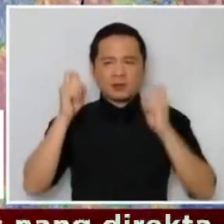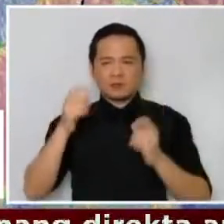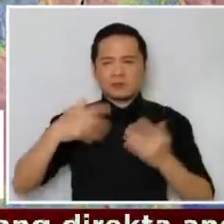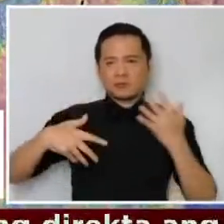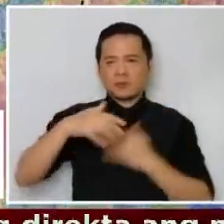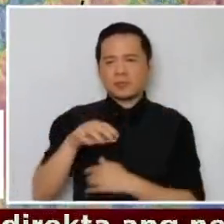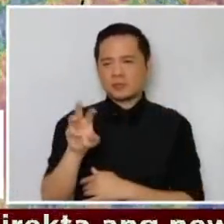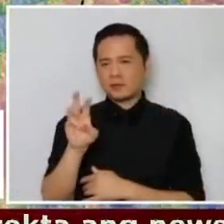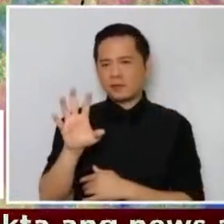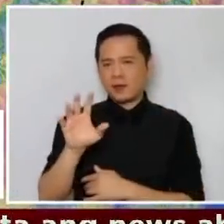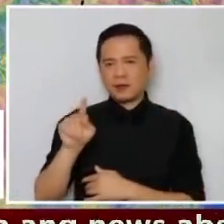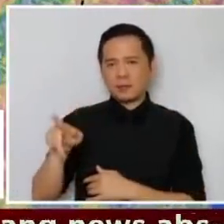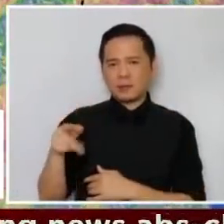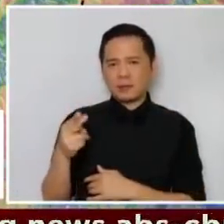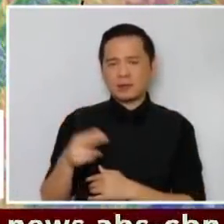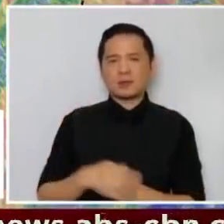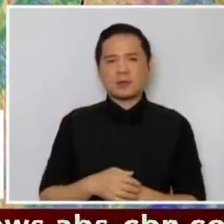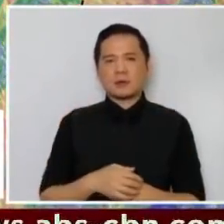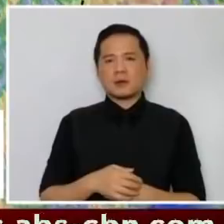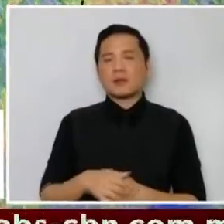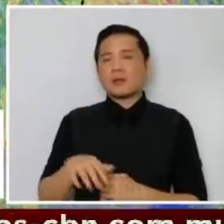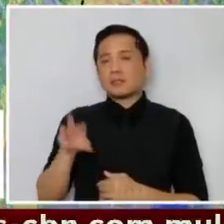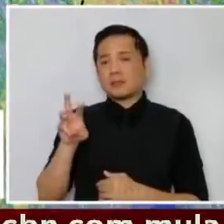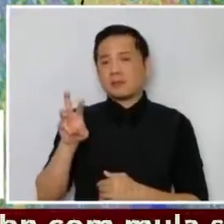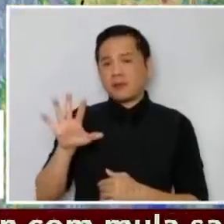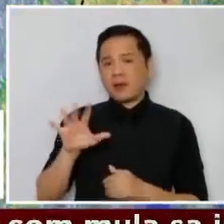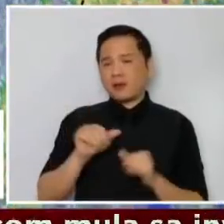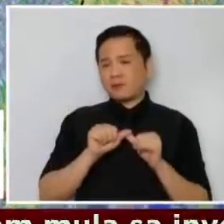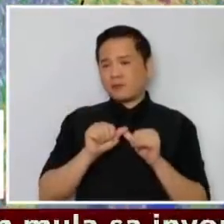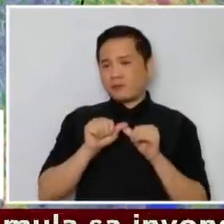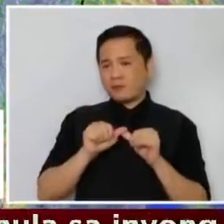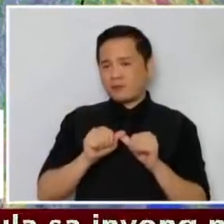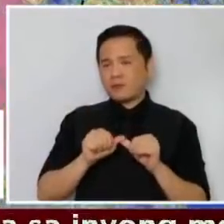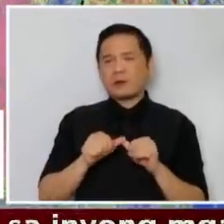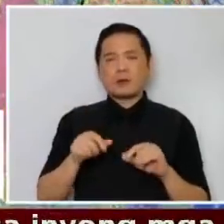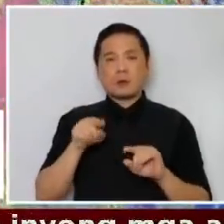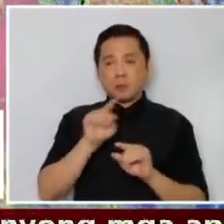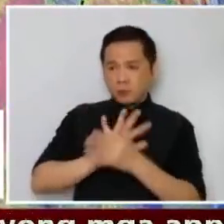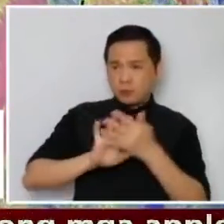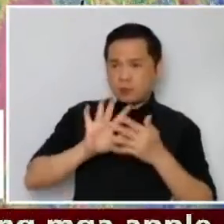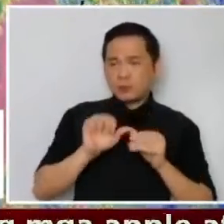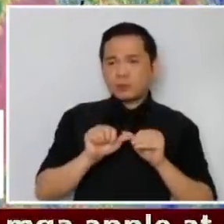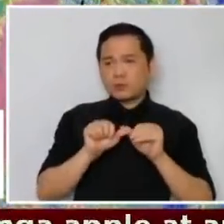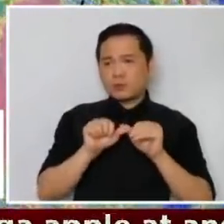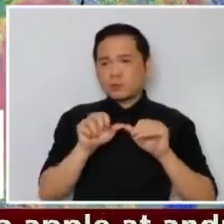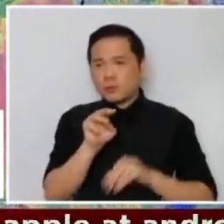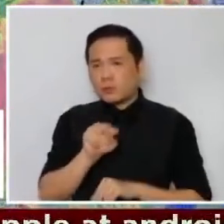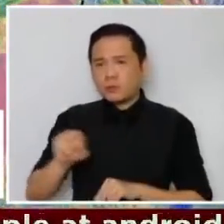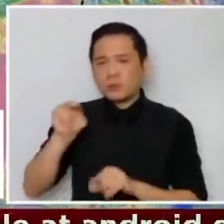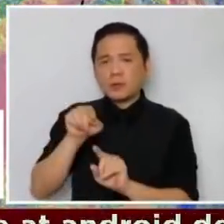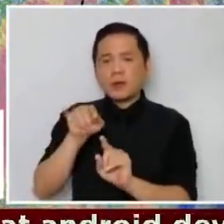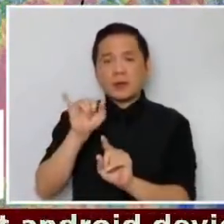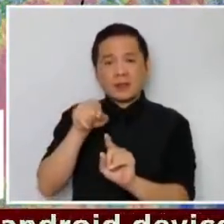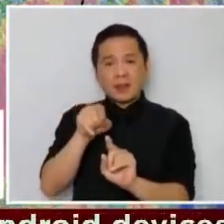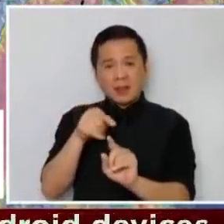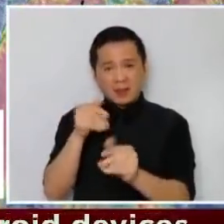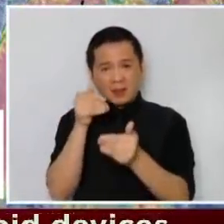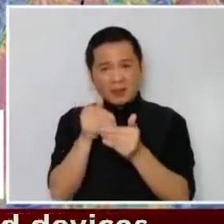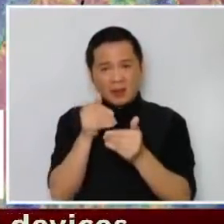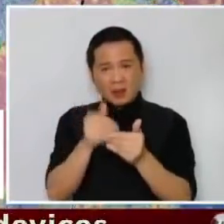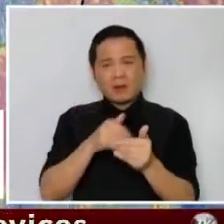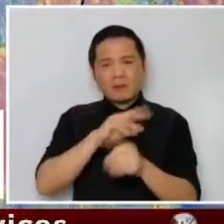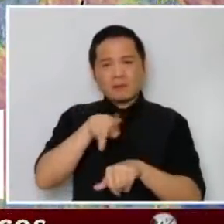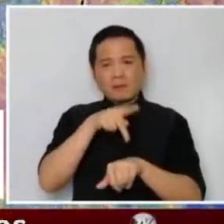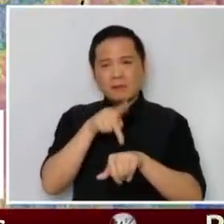70 kilometers per hour. Bukod po sa bagyong Maring, may isa pang bagyong namuo malapit sa Philippine Area of